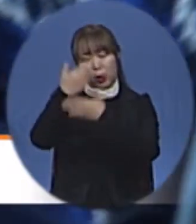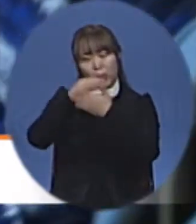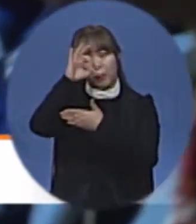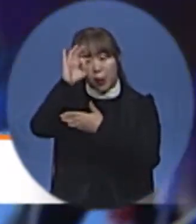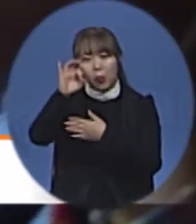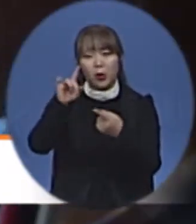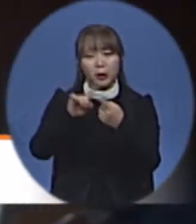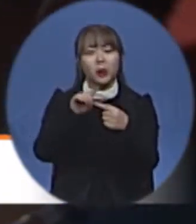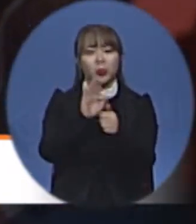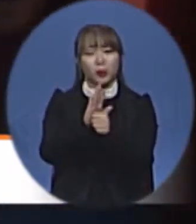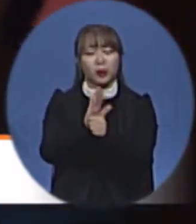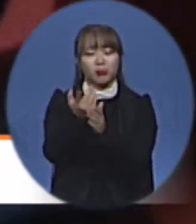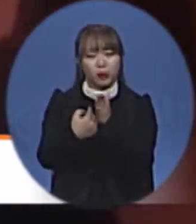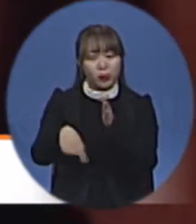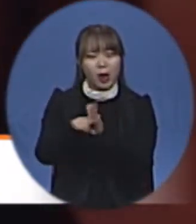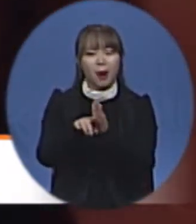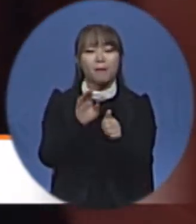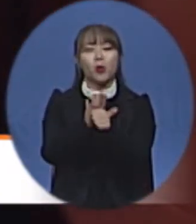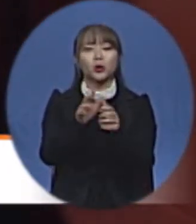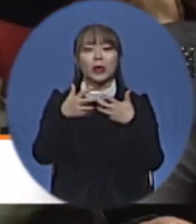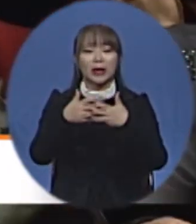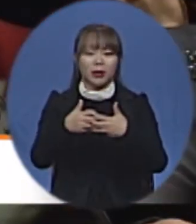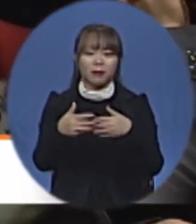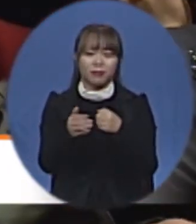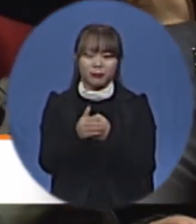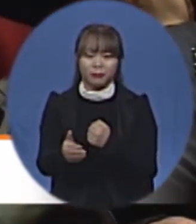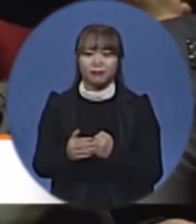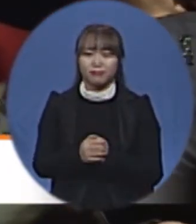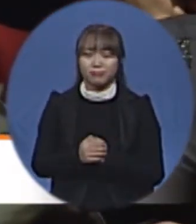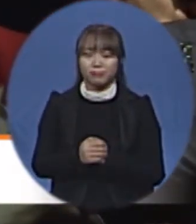보는 것을 돕기 위한 보조기기이기 때문입니다.